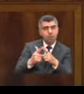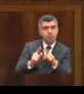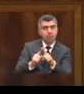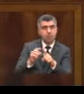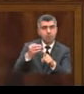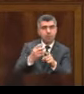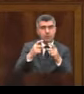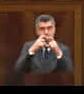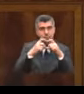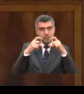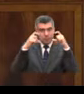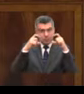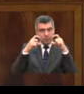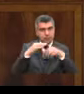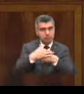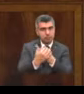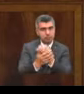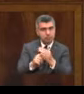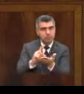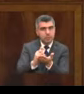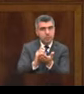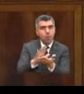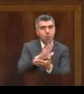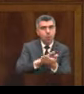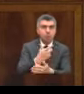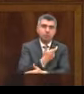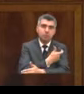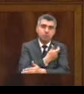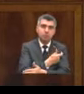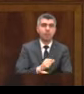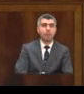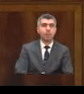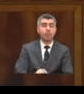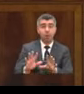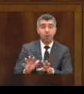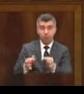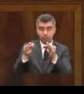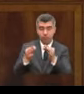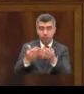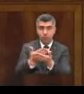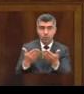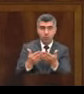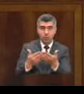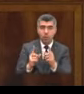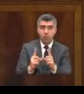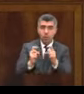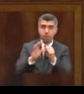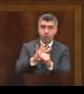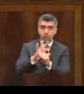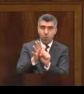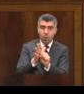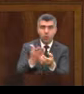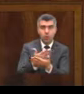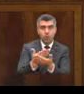بتوفير الكمامات ومواد التطهير واللقاح. وقد أكدت وكشفت أزمة كوفيد الاقتصادية